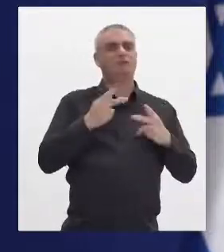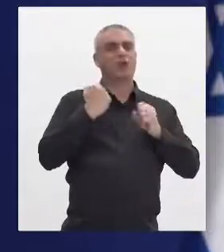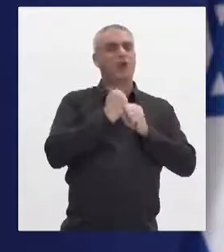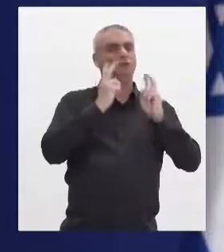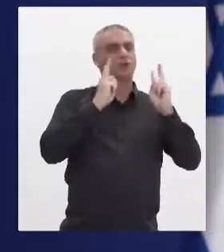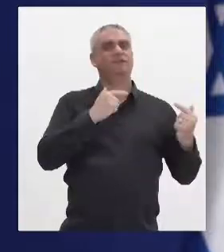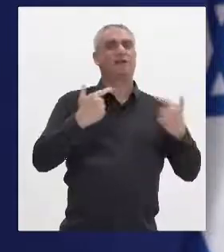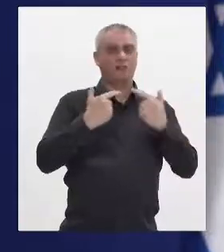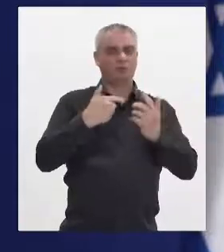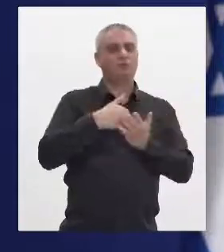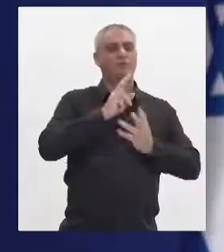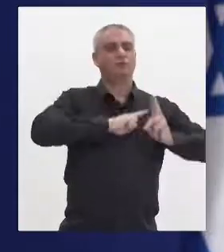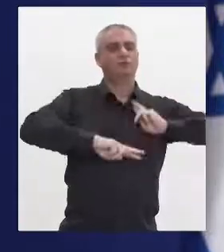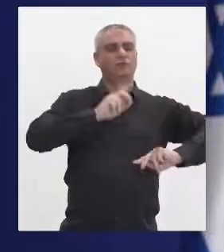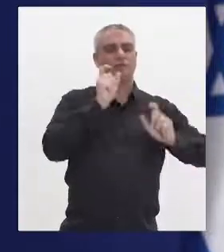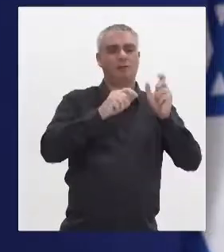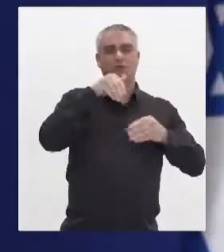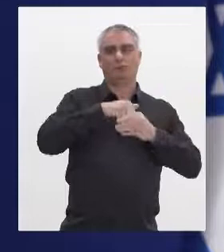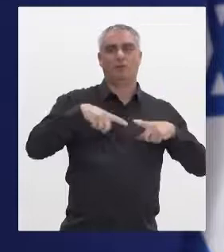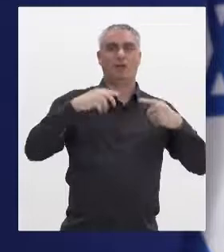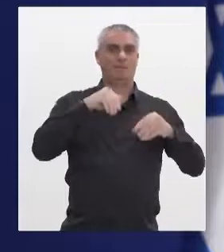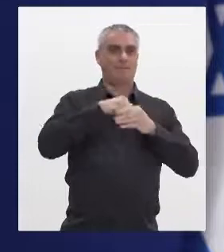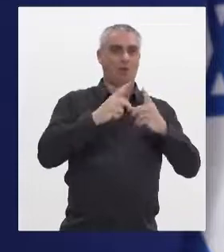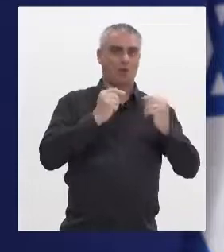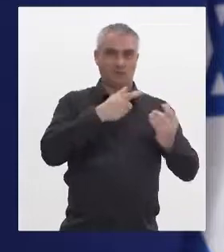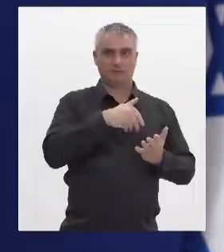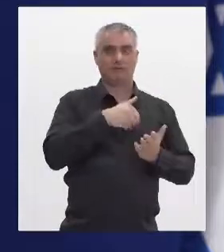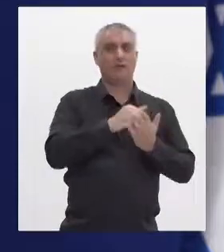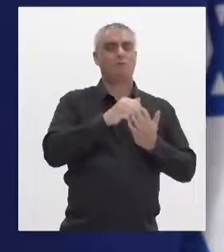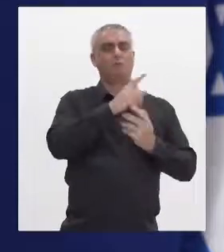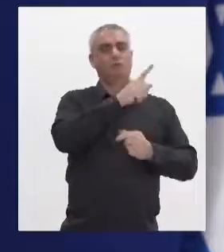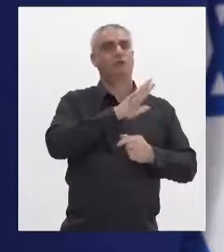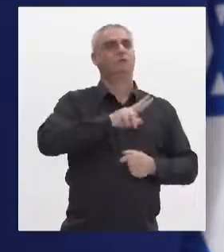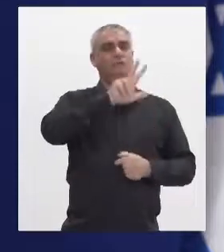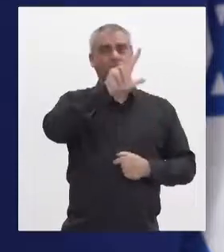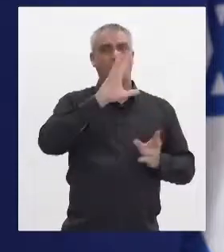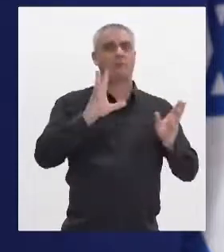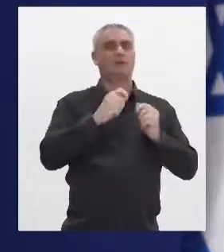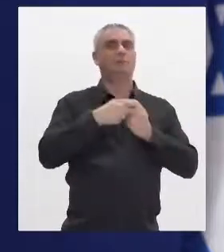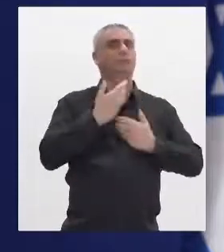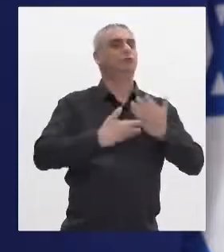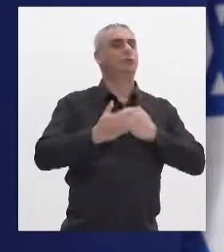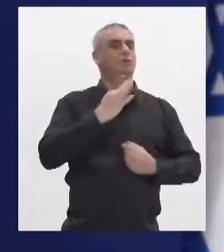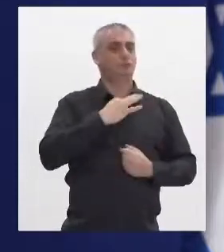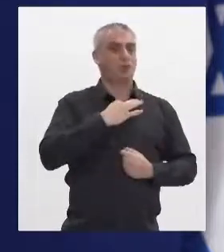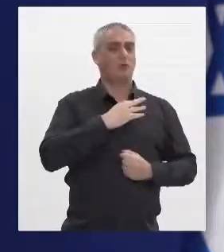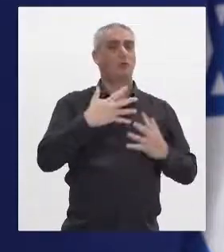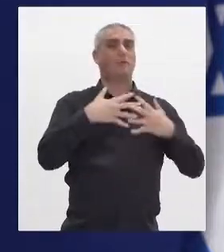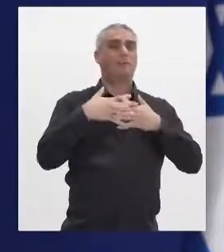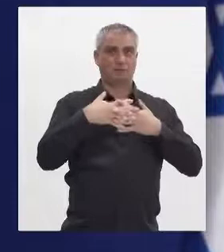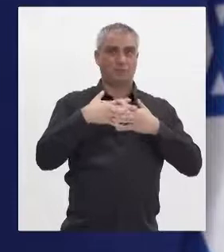הסבל לאוכלוסיית עזה בהמשך להנחיית שר הביטחון ויחד עם השותפים שלנו בארצות הברית